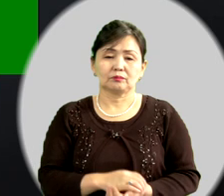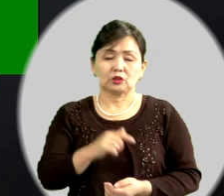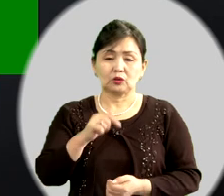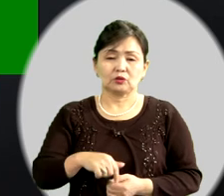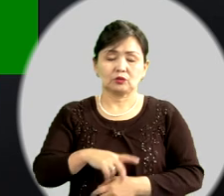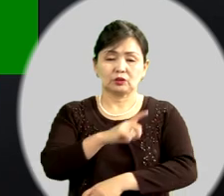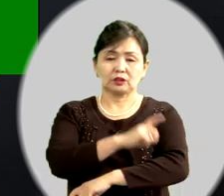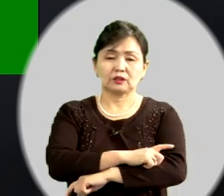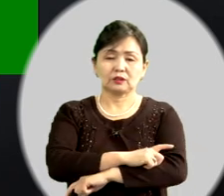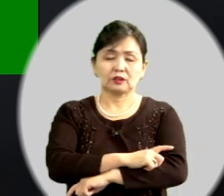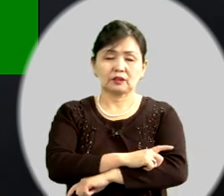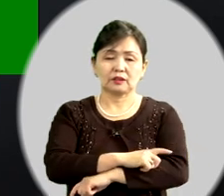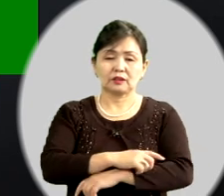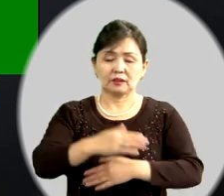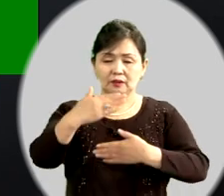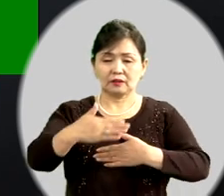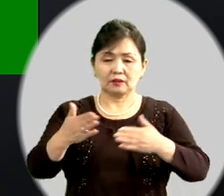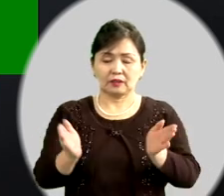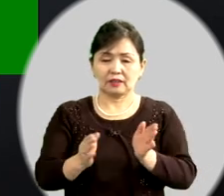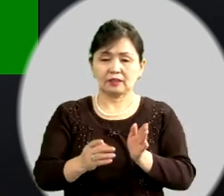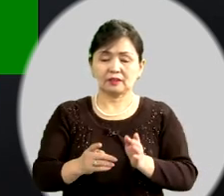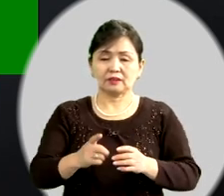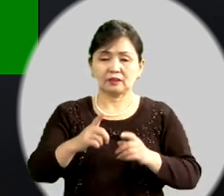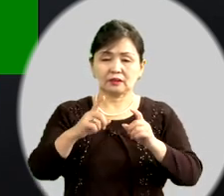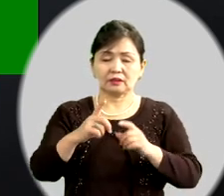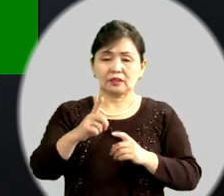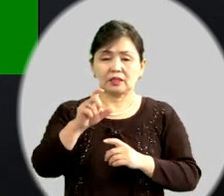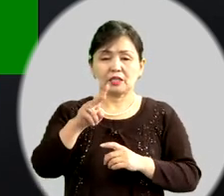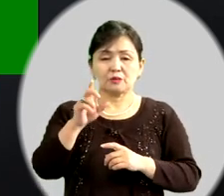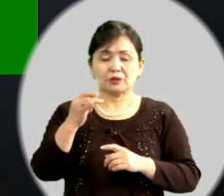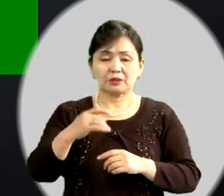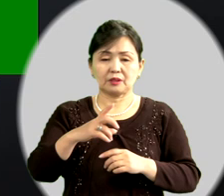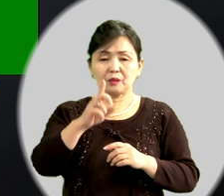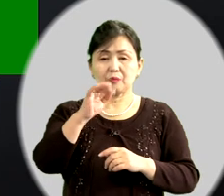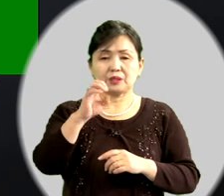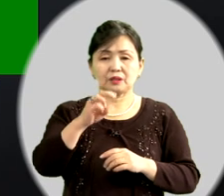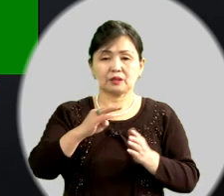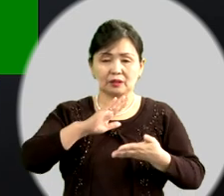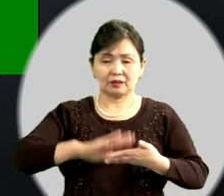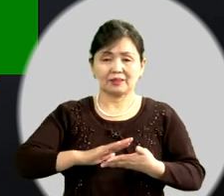Өнөөдрийн хичээлээр бид хайрцаг хэлбэртэй биетүүдийн тухай танилцна.